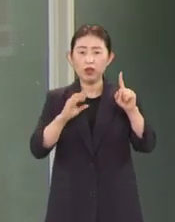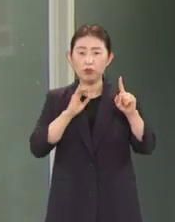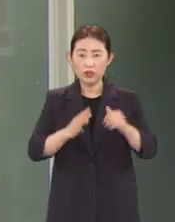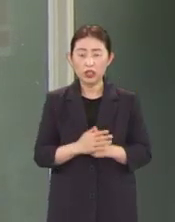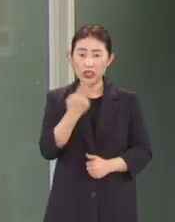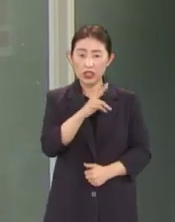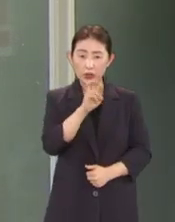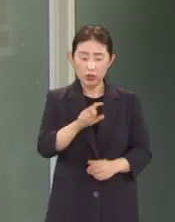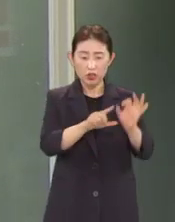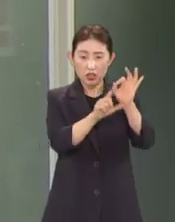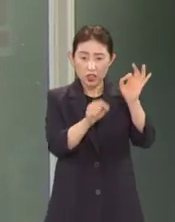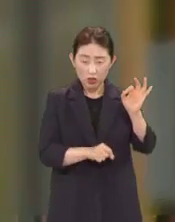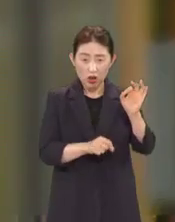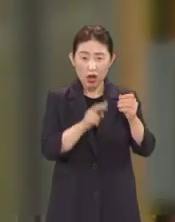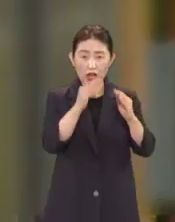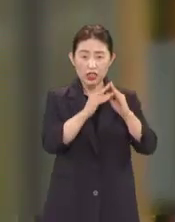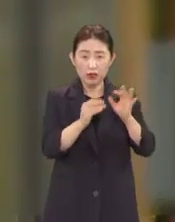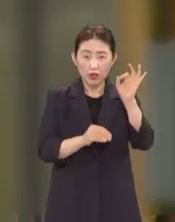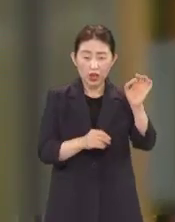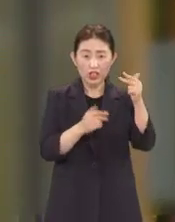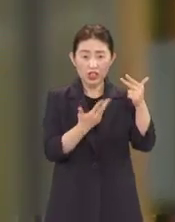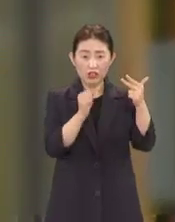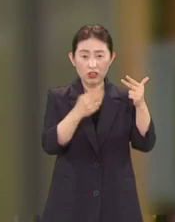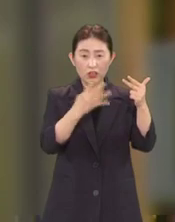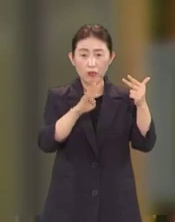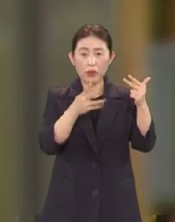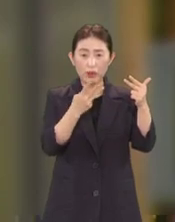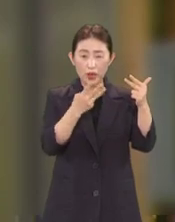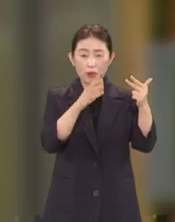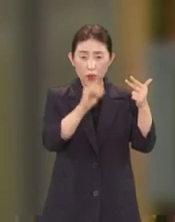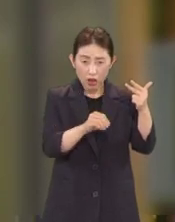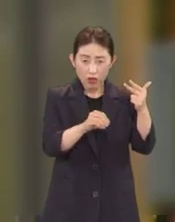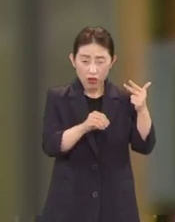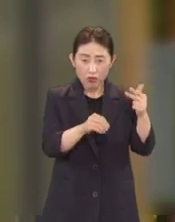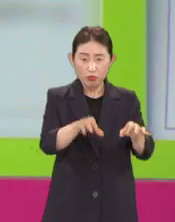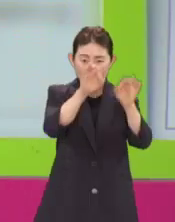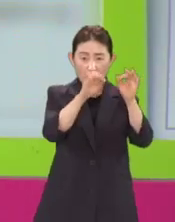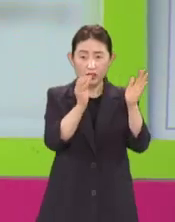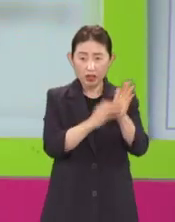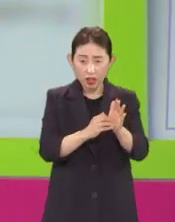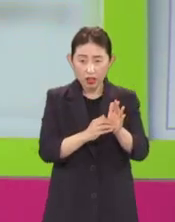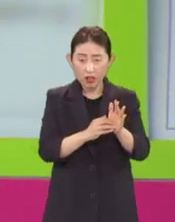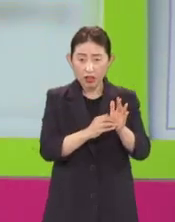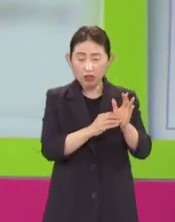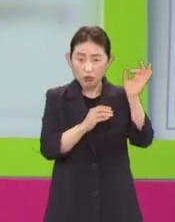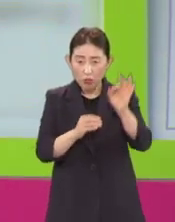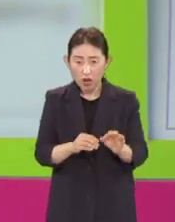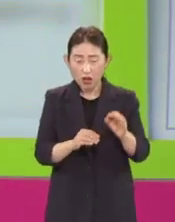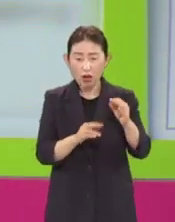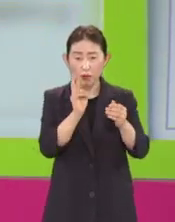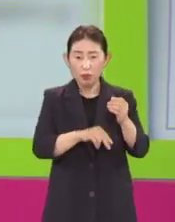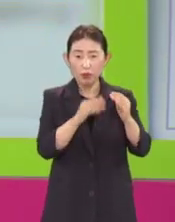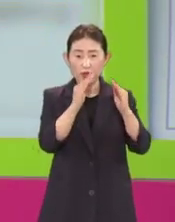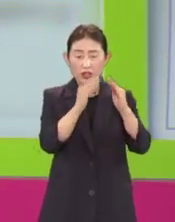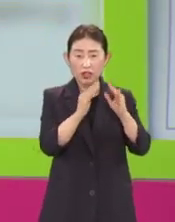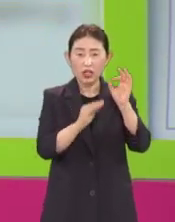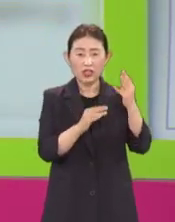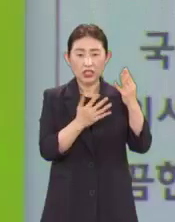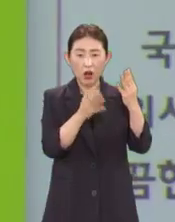2020년 10월 매매가 7억 4천 8백만원으로 신고가를 기록할 당시 4권대에 달하던 매매가와